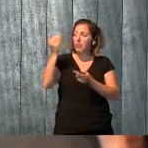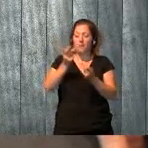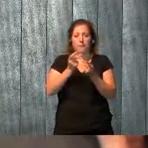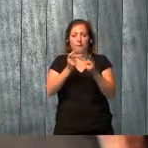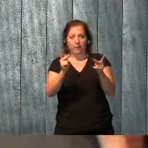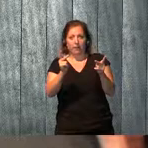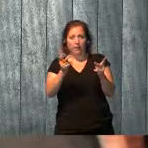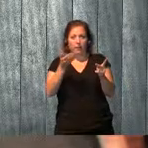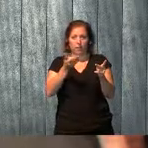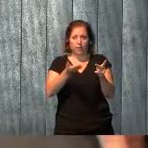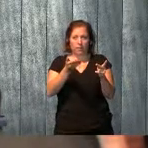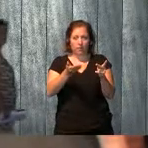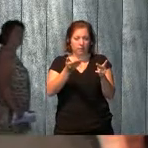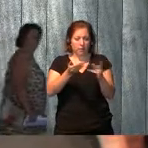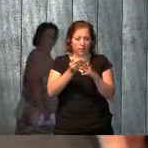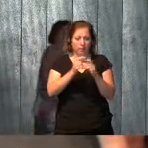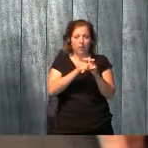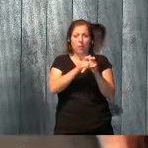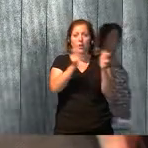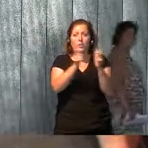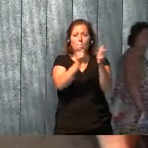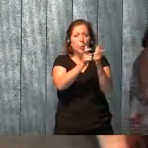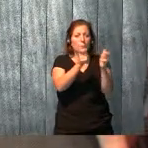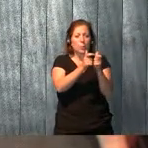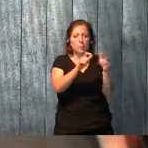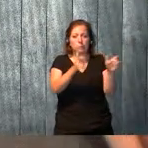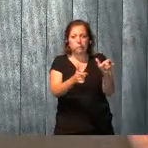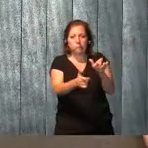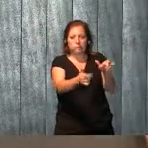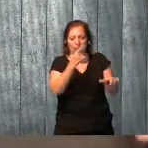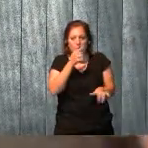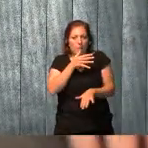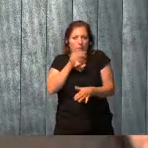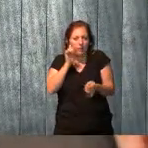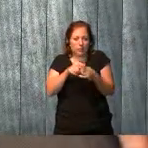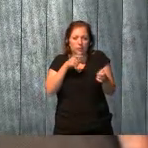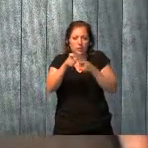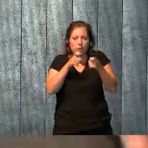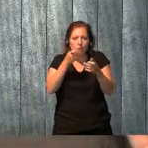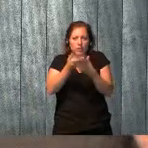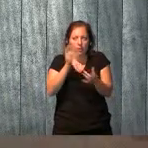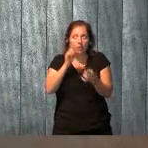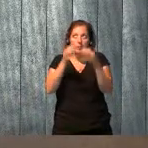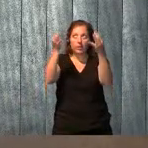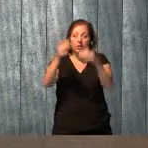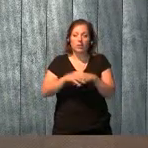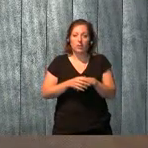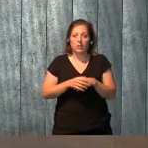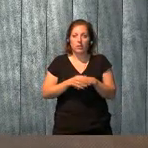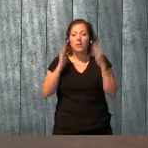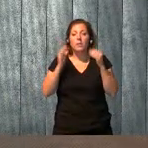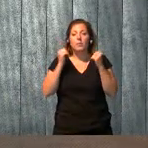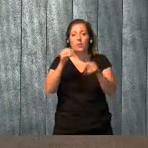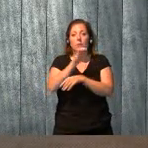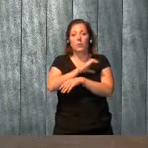où au niveau institutionnel il y a des faiblesses. Bon, bref, on essaye donc d'aborder au niveau de